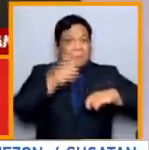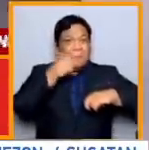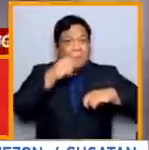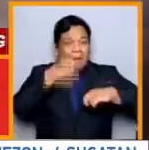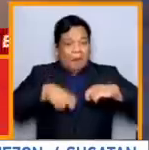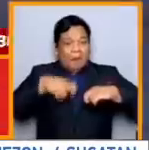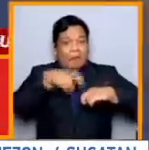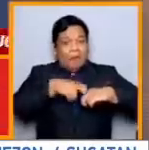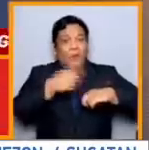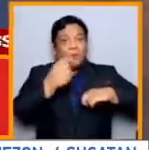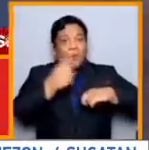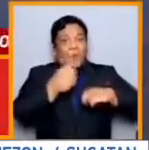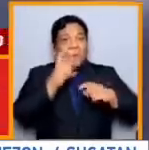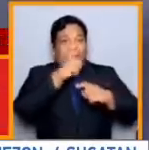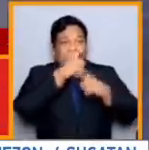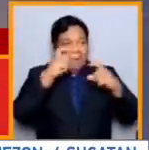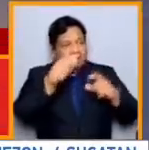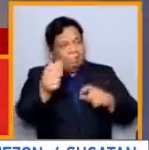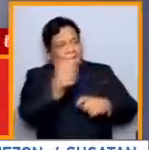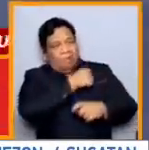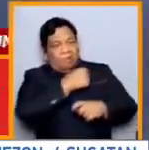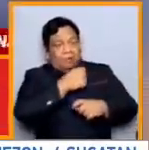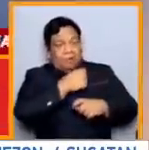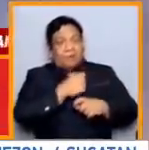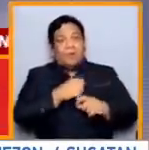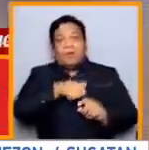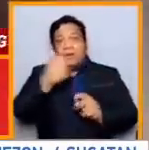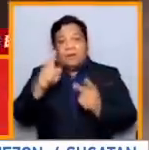Sumayaw at kumalong din si Chipeco sa babae.